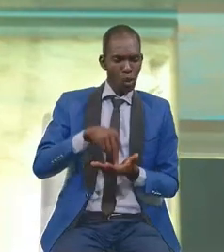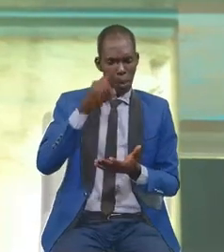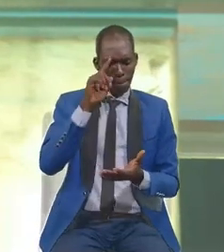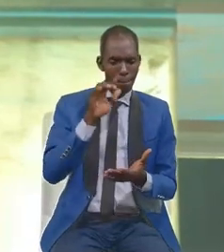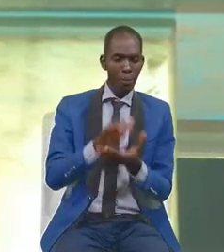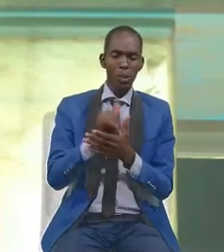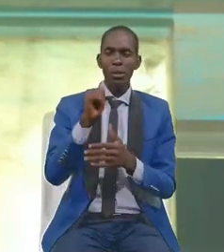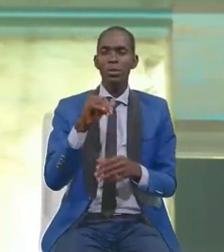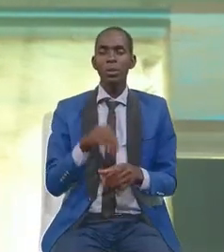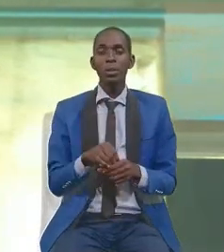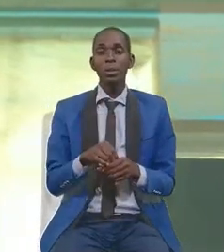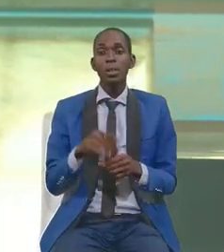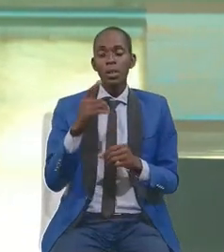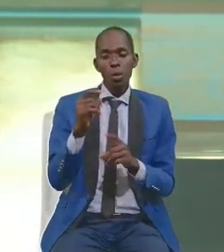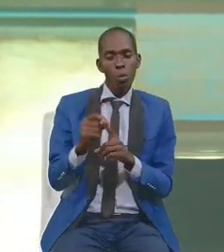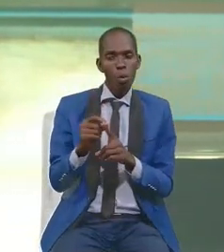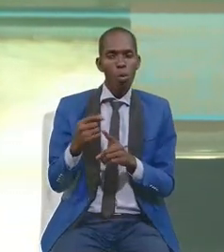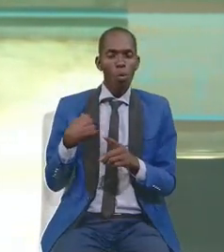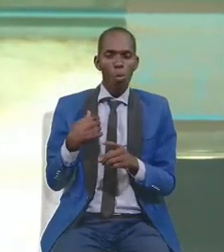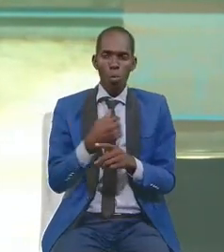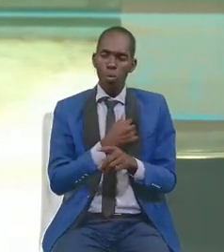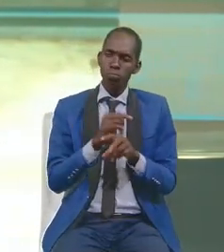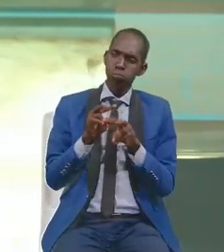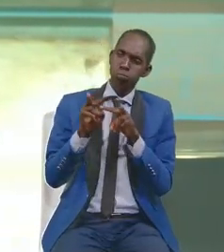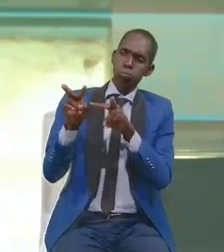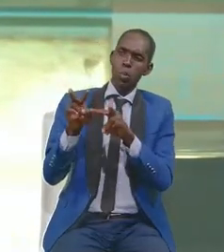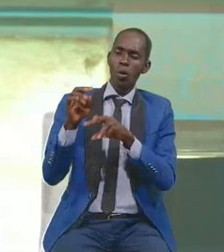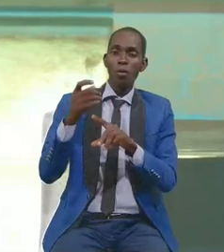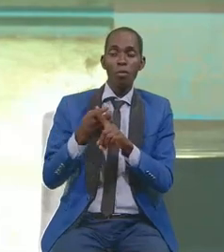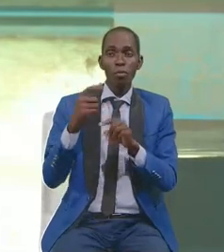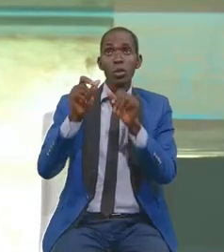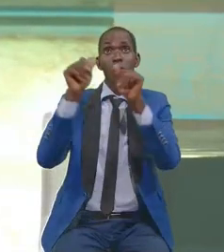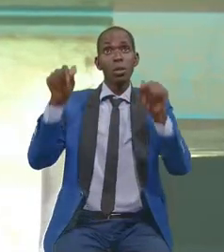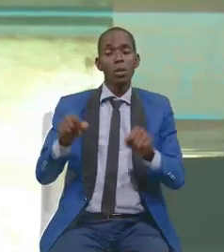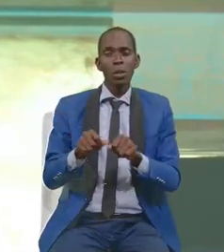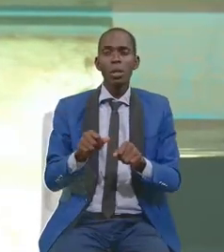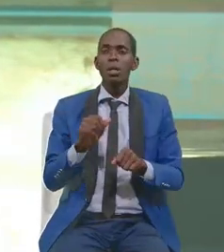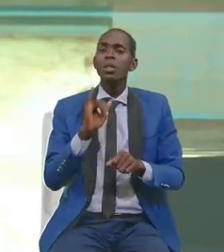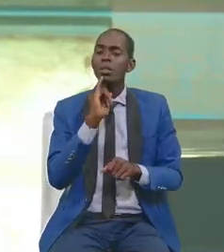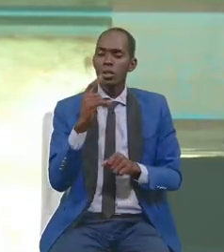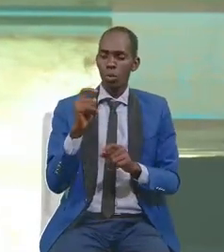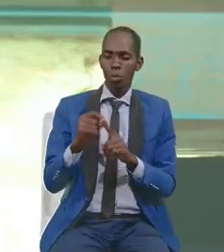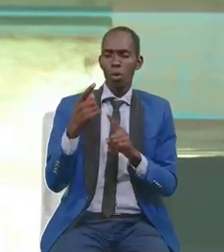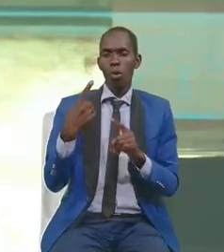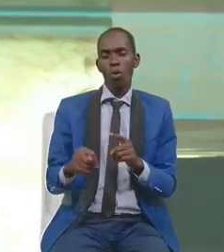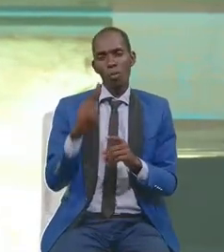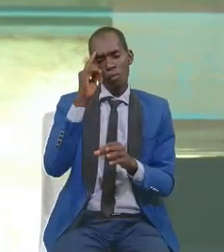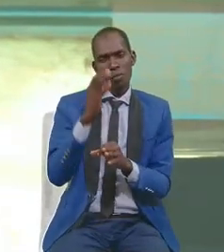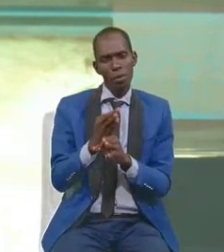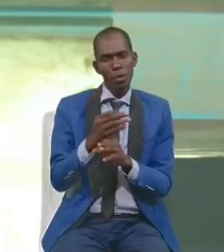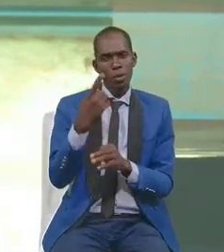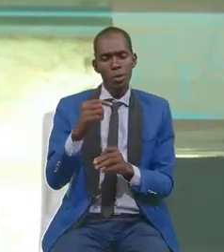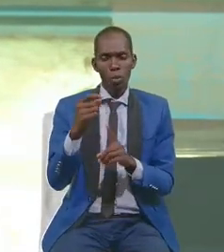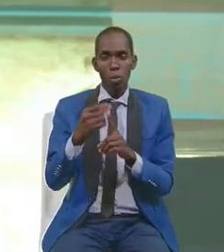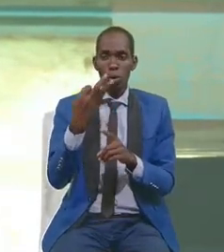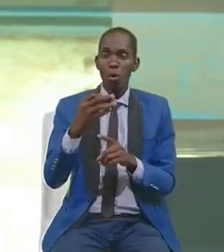tu te tiens dessus. C'est la parole qu'on entend au pupitre. C'est la parole de foi. La parole du Père. La parole